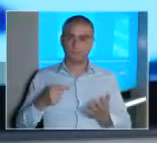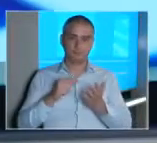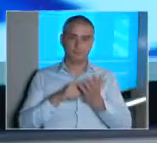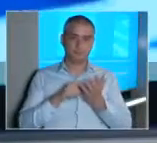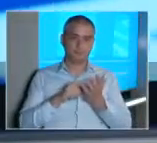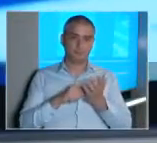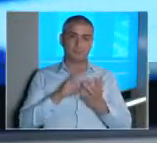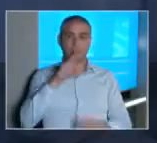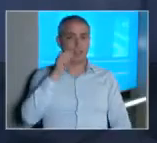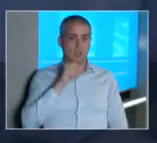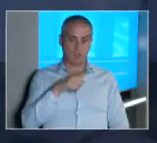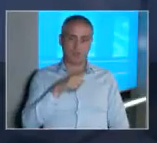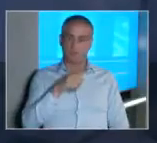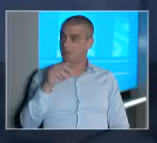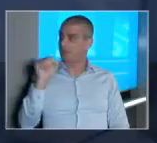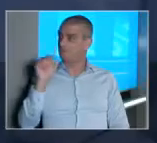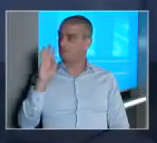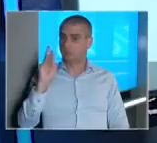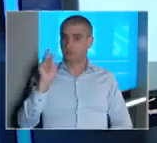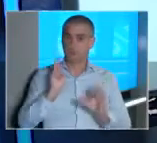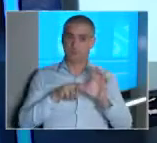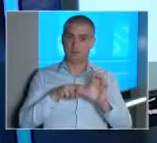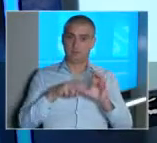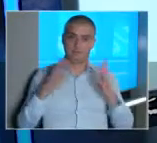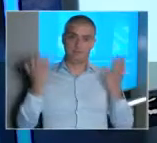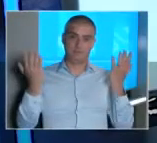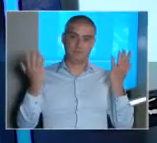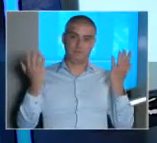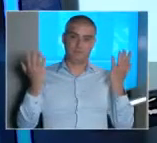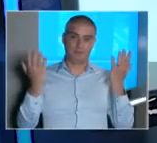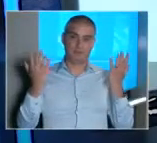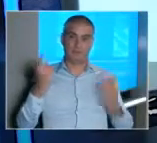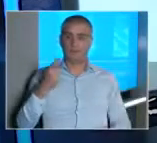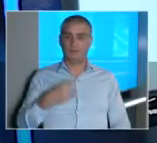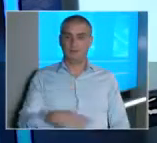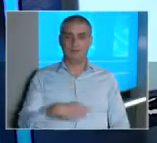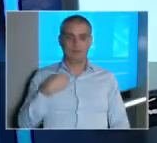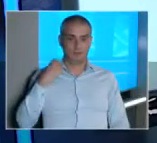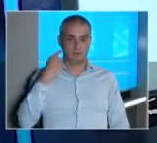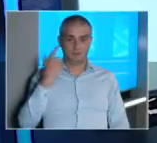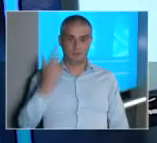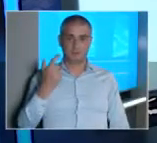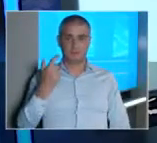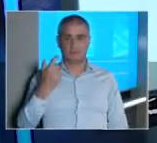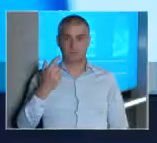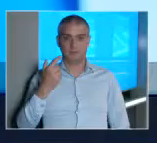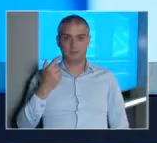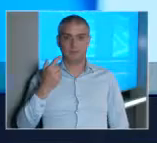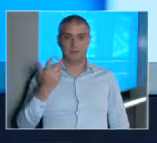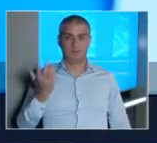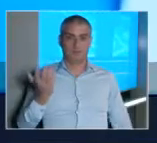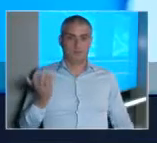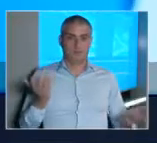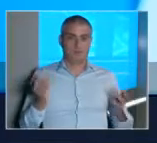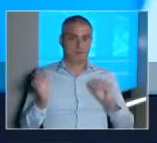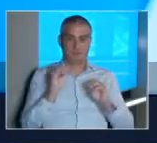כי כחול לבן... שאבי בוסקלה יצטרף. לא, אבל לא רק זה. האיחוד הזה חייב להתרחש מסיבות של סכנת אובדן